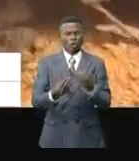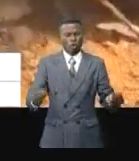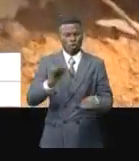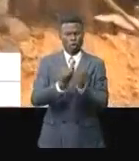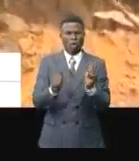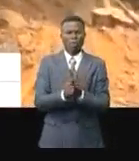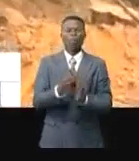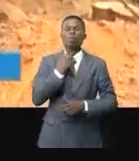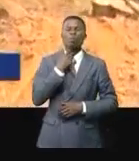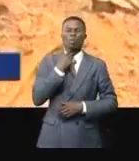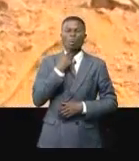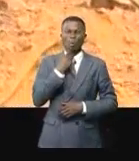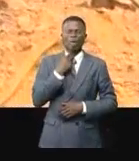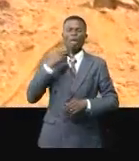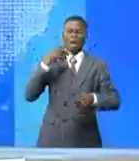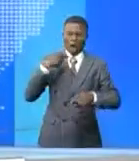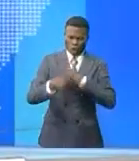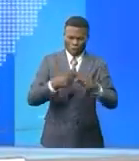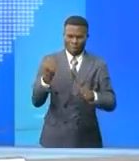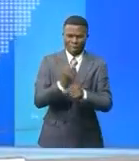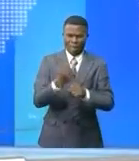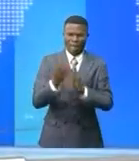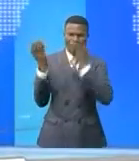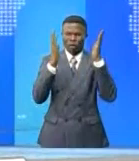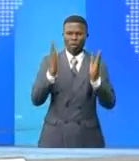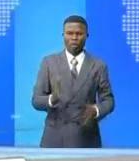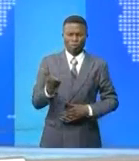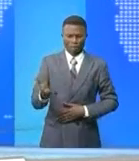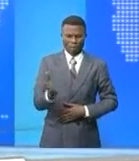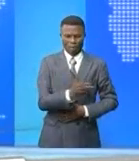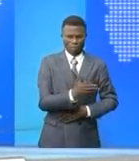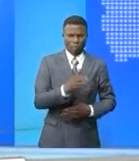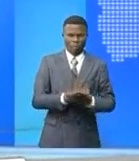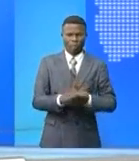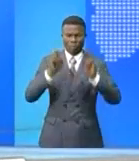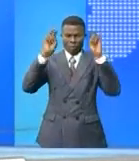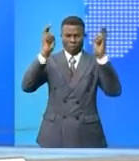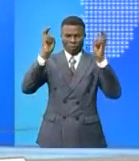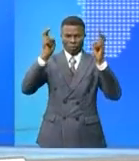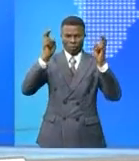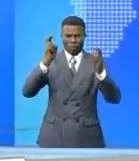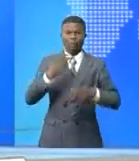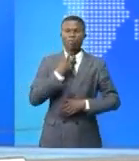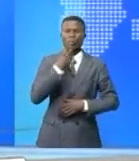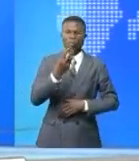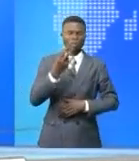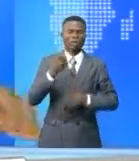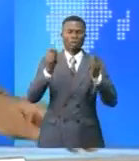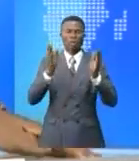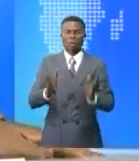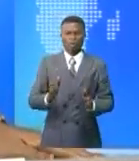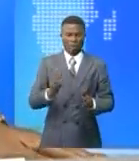la reprise des activités commerciales. Vous avez reconnu le timbre vocal de Cédric Kenina dans